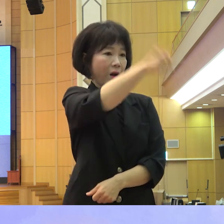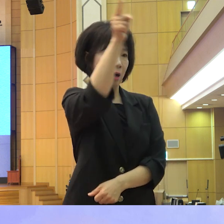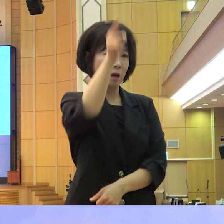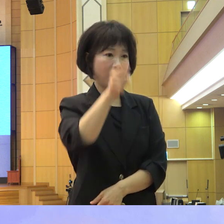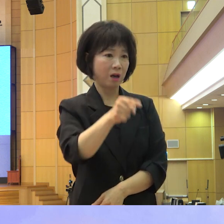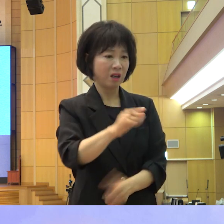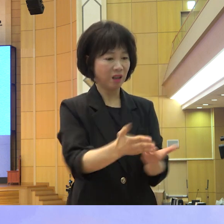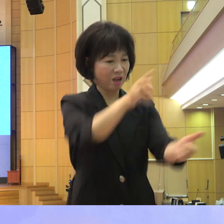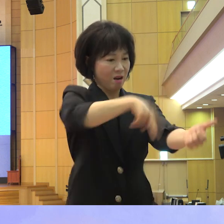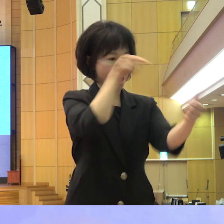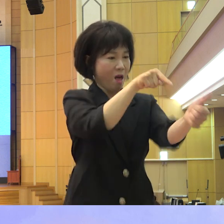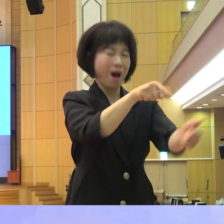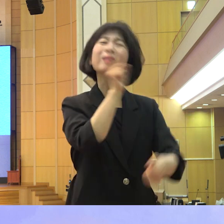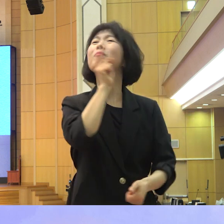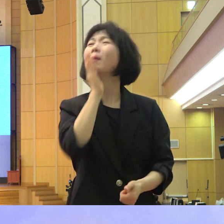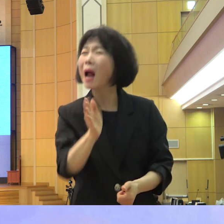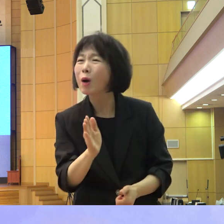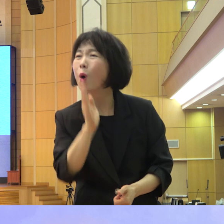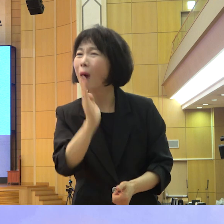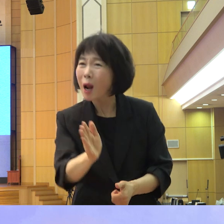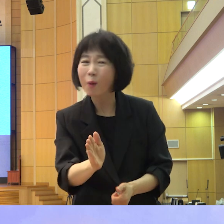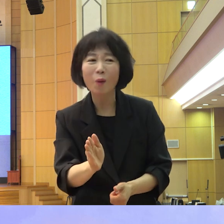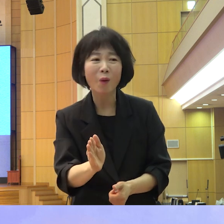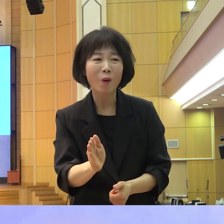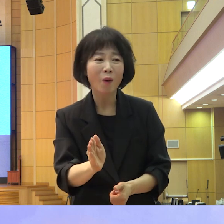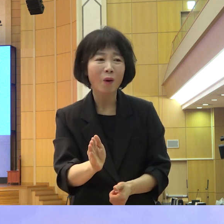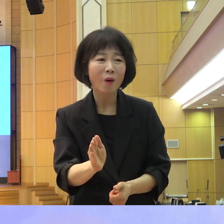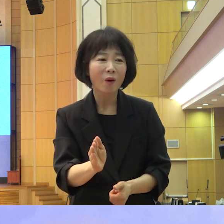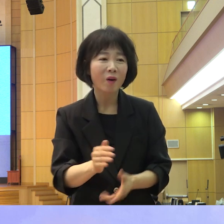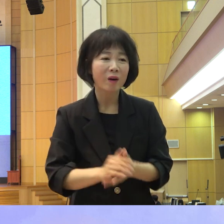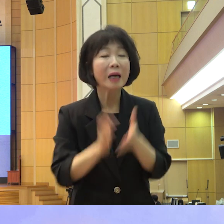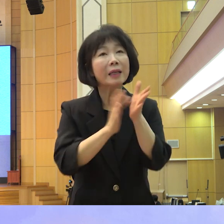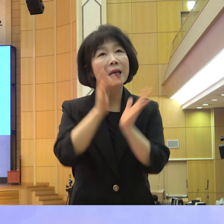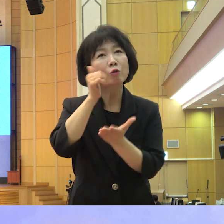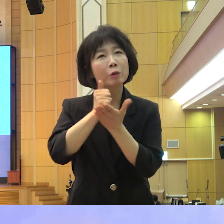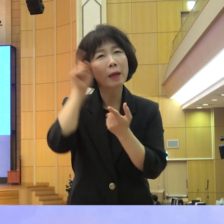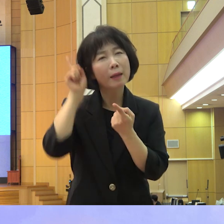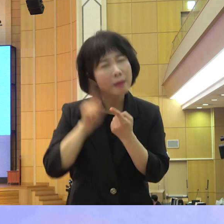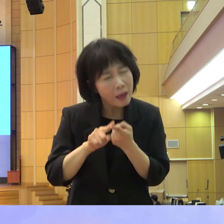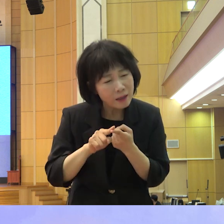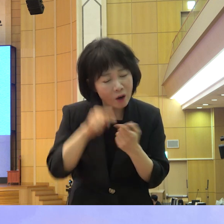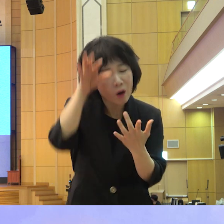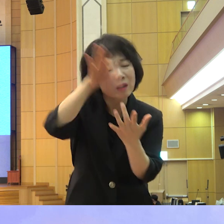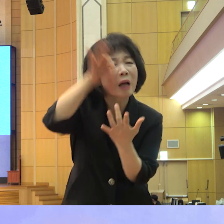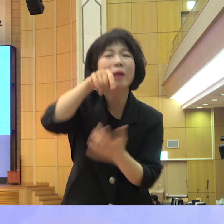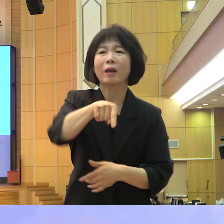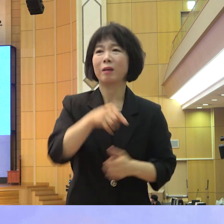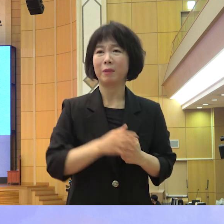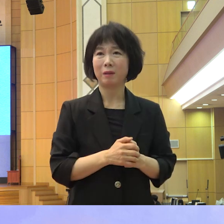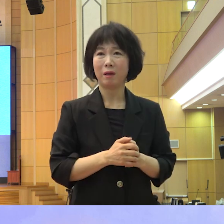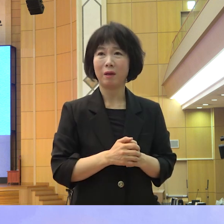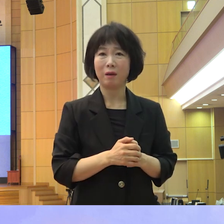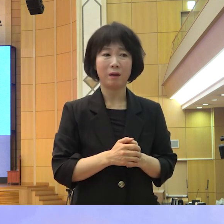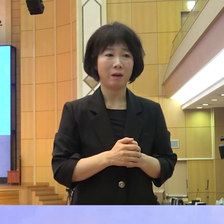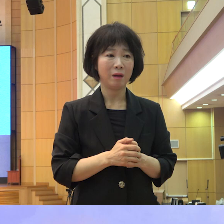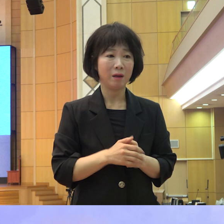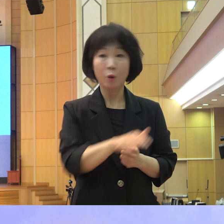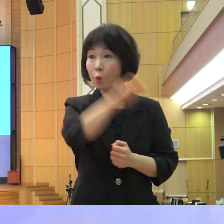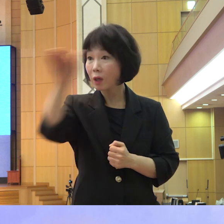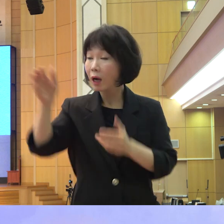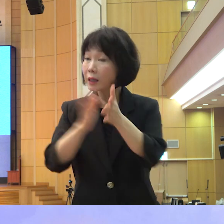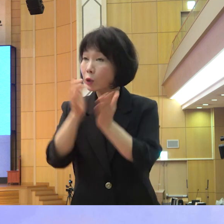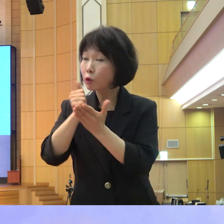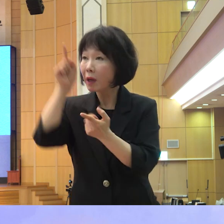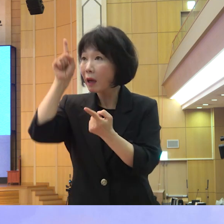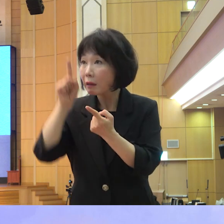그림 한번 봐봐 이러지 말고 예수님에 관한 걸 우리가 골랐거든요. 특별히 더. 왜? 우린 예수님을